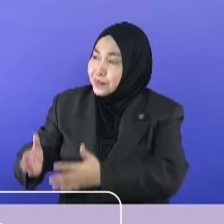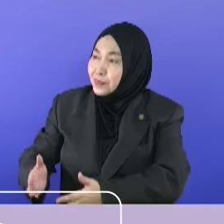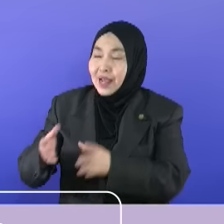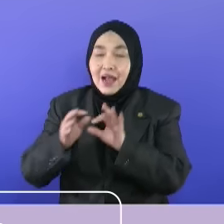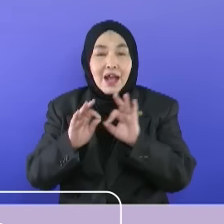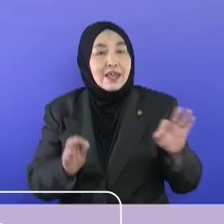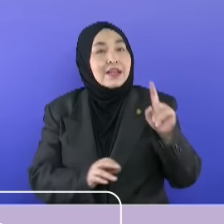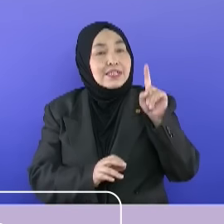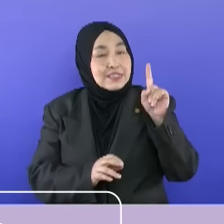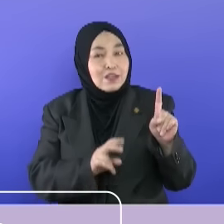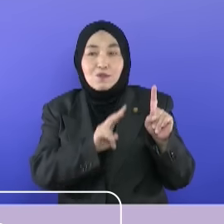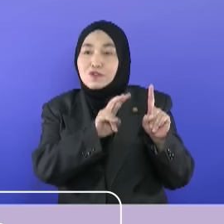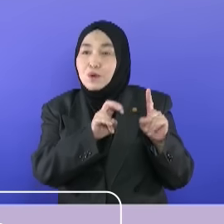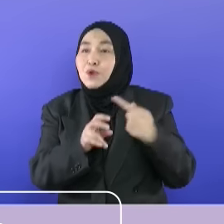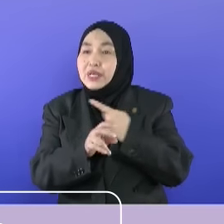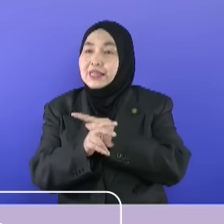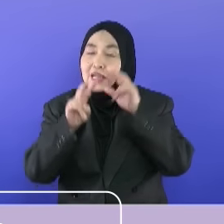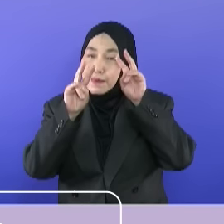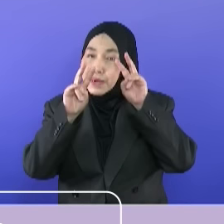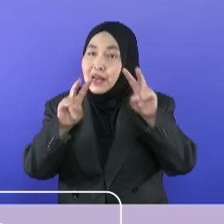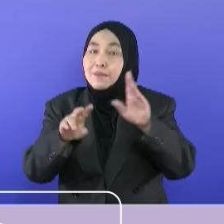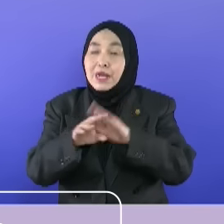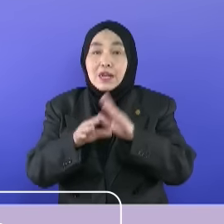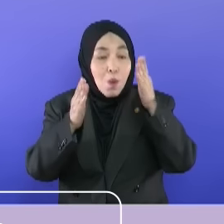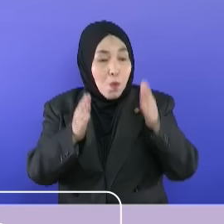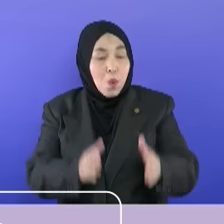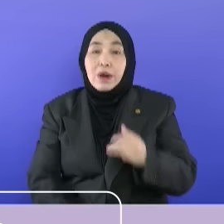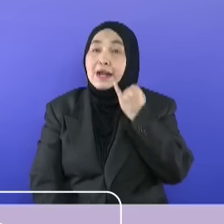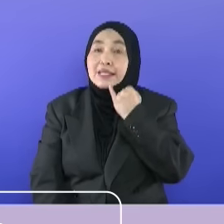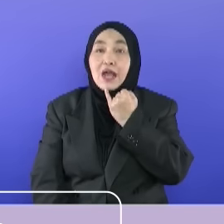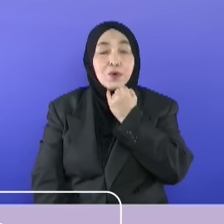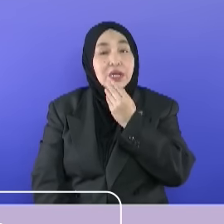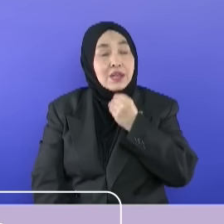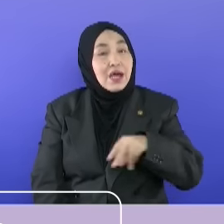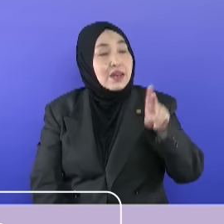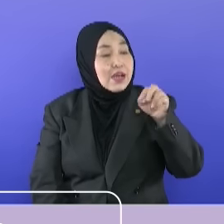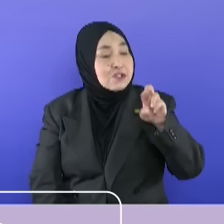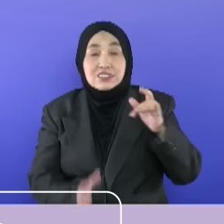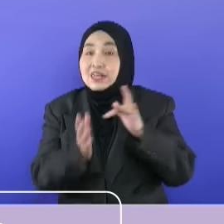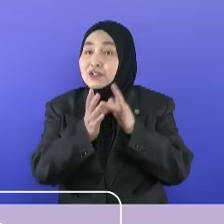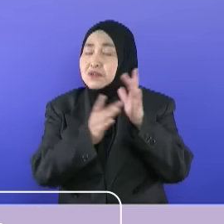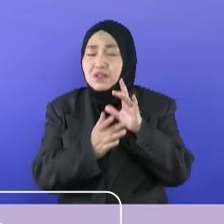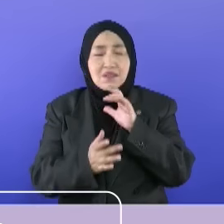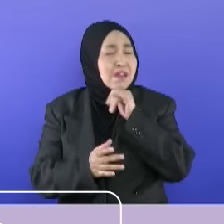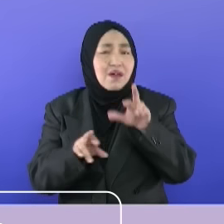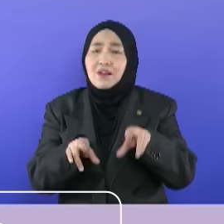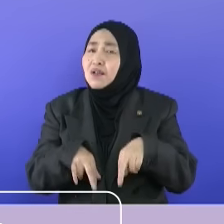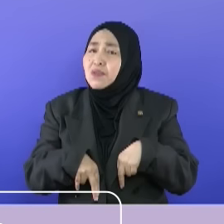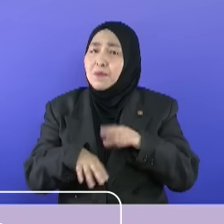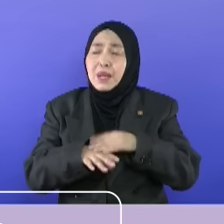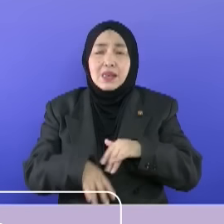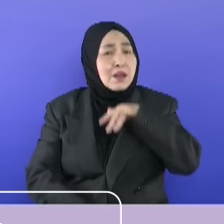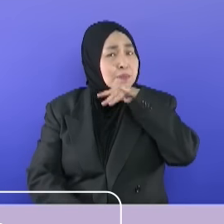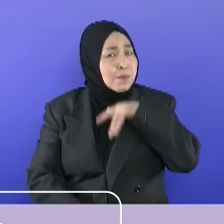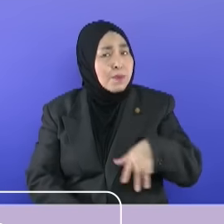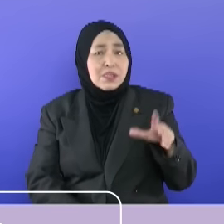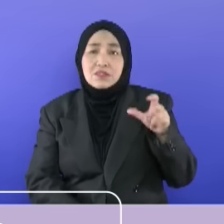yang ke-120, kita akan melihat kepada orang Yahudi dan Nasrani tidak reda kepada Nabi Muhammad